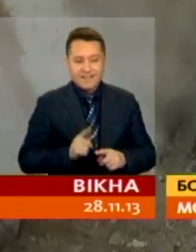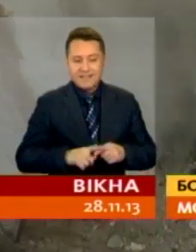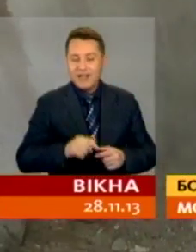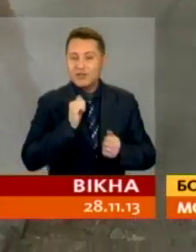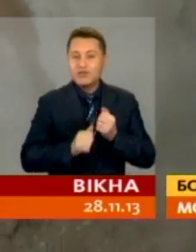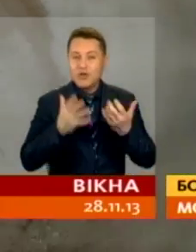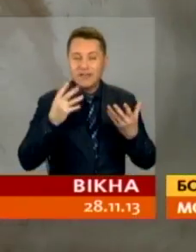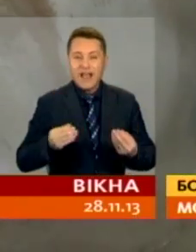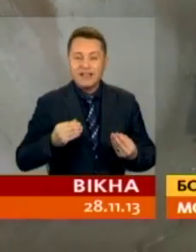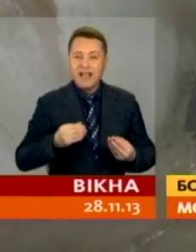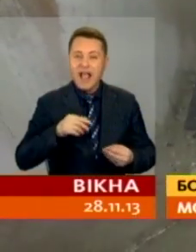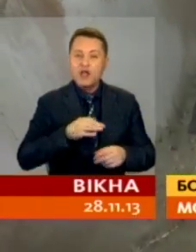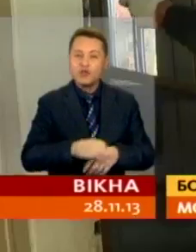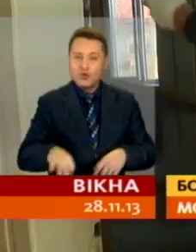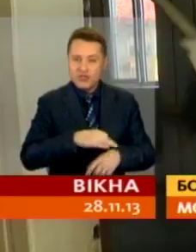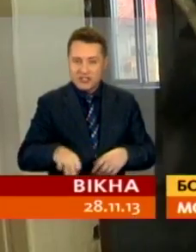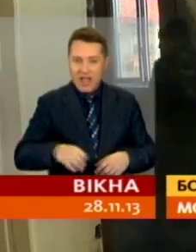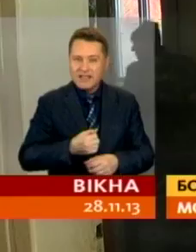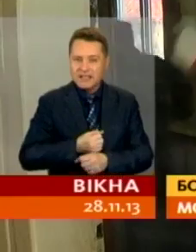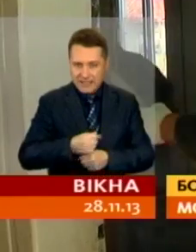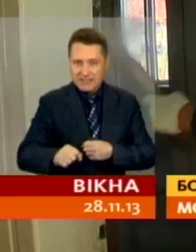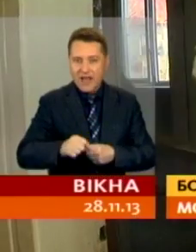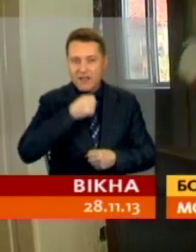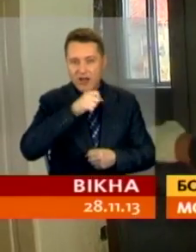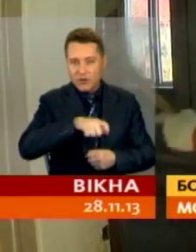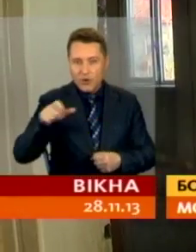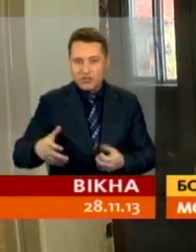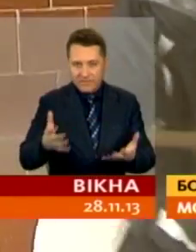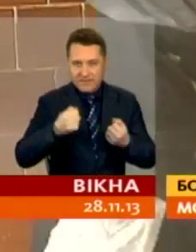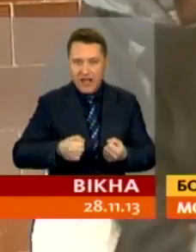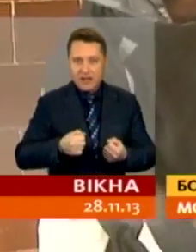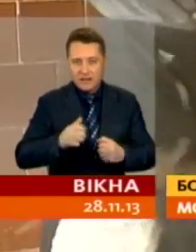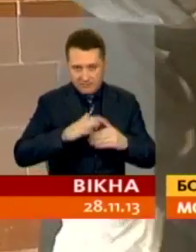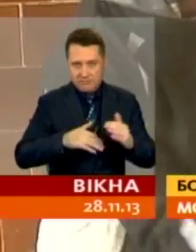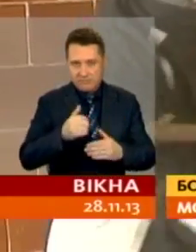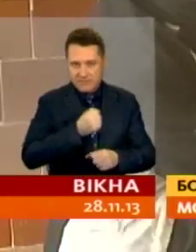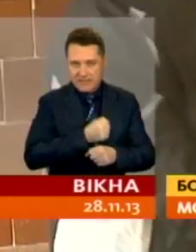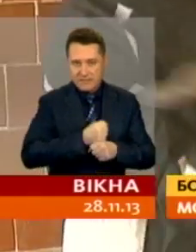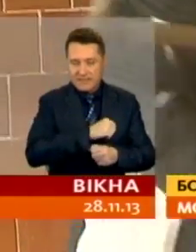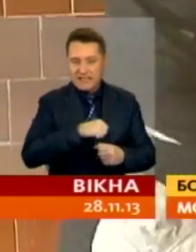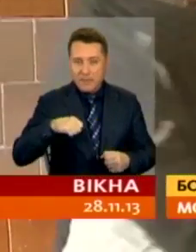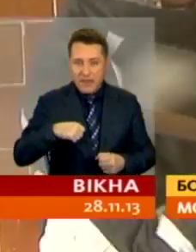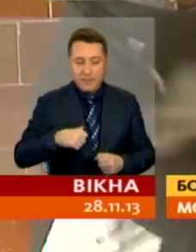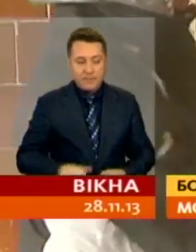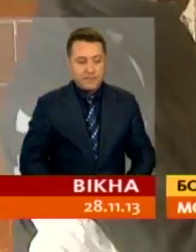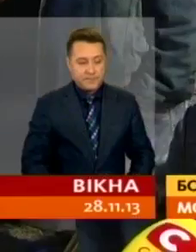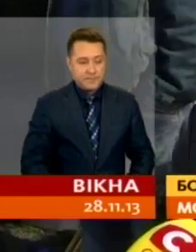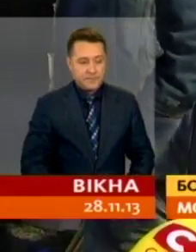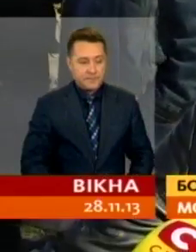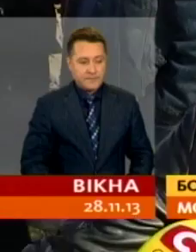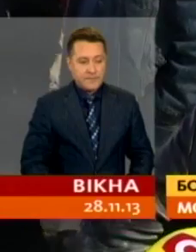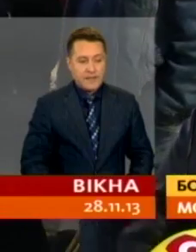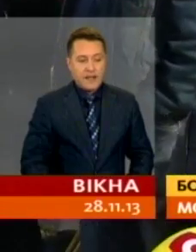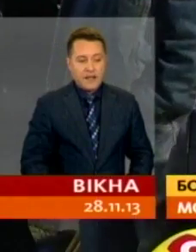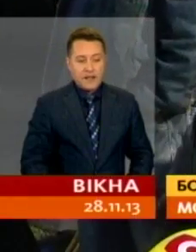дітей спонукали дорослих взяти в руки молоти. Навіть таких тендітних жінок, як Марина. Вона з жахом згадує, куди впускала свого Артемка. Ну